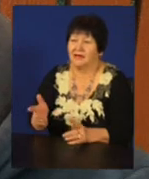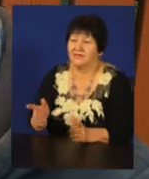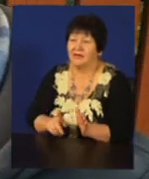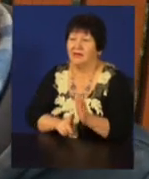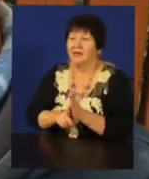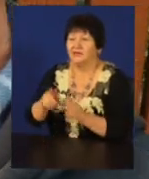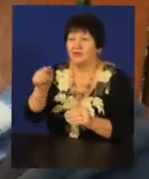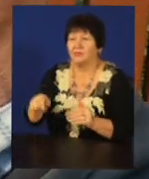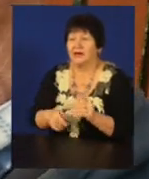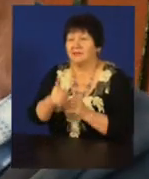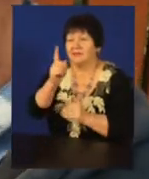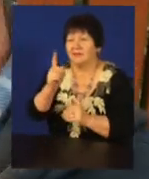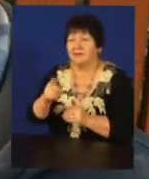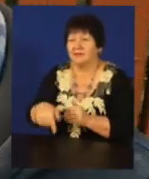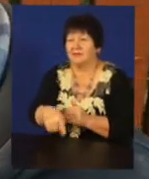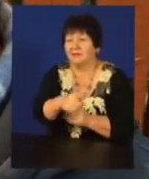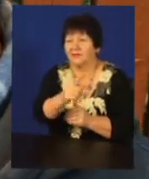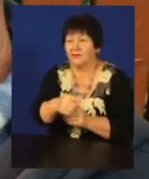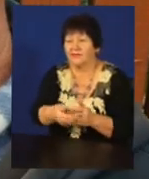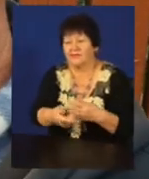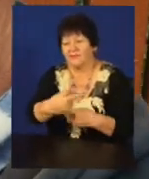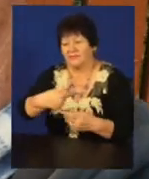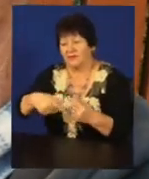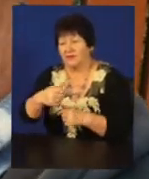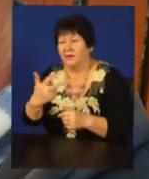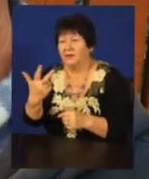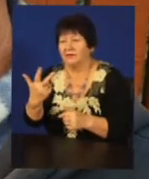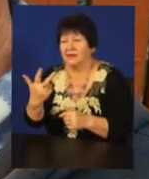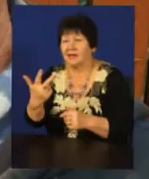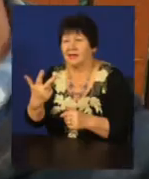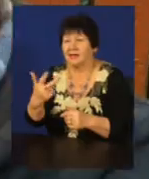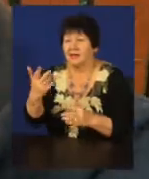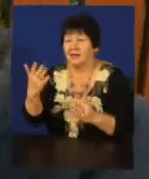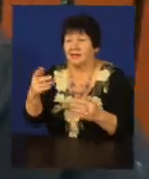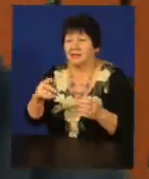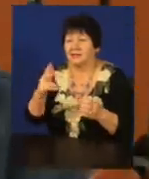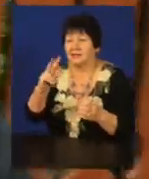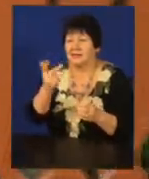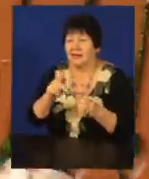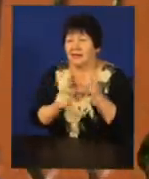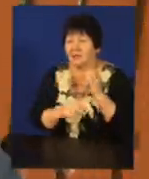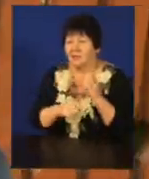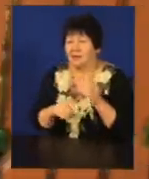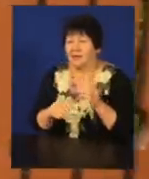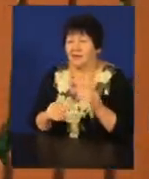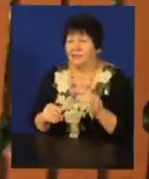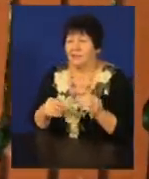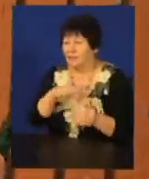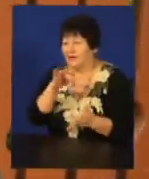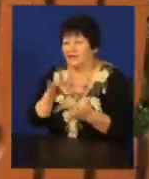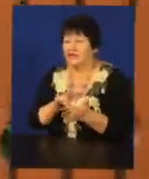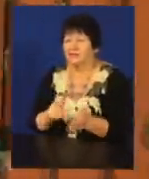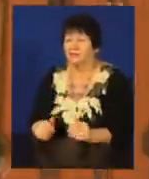s-o apuca din jos, până în jos, 3 jumătate de kilometri. Ne văd de-acu ajuns în centru